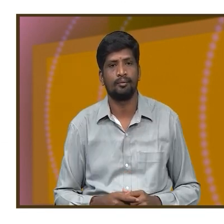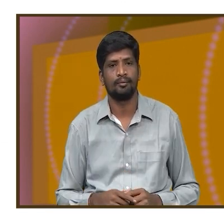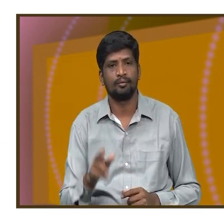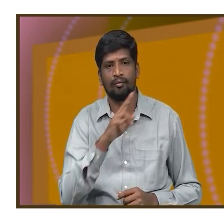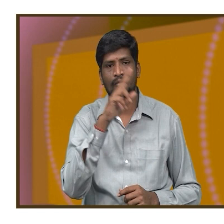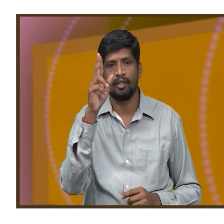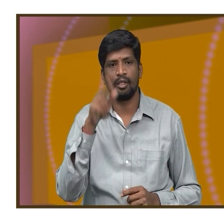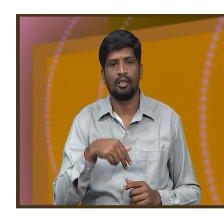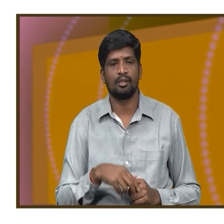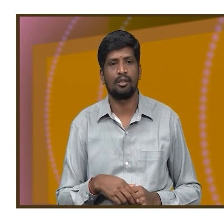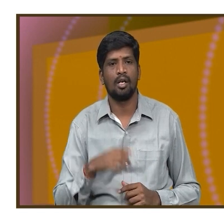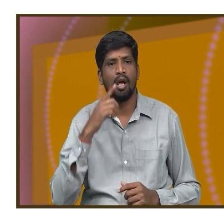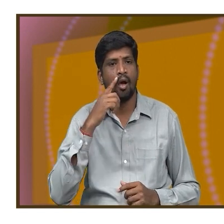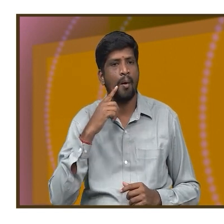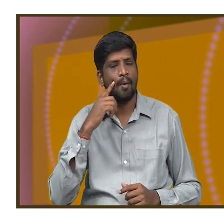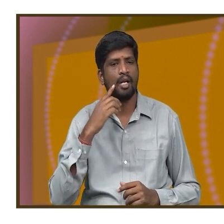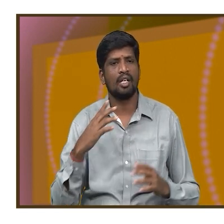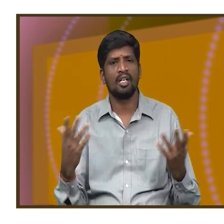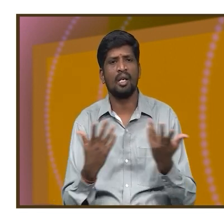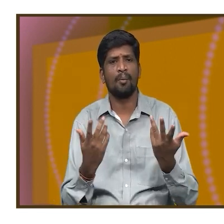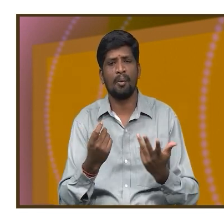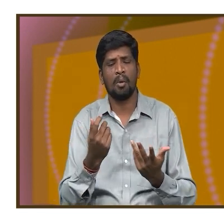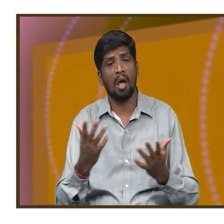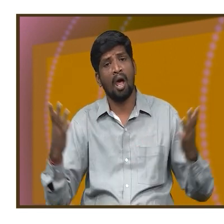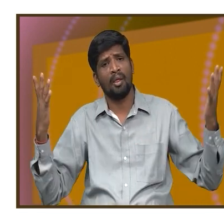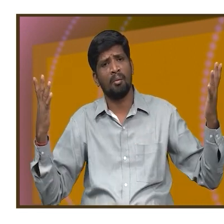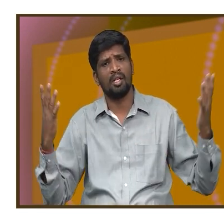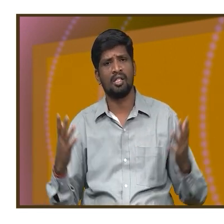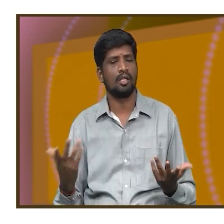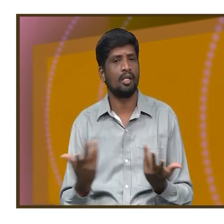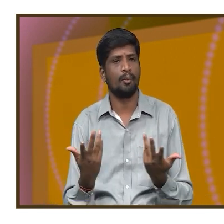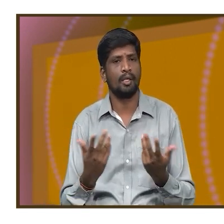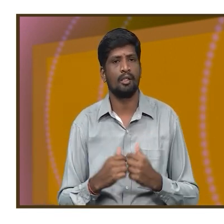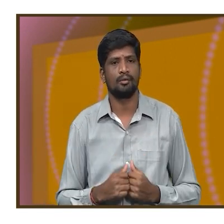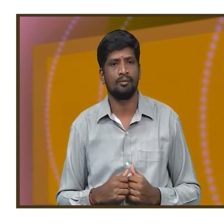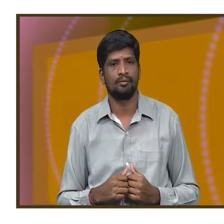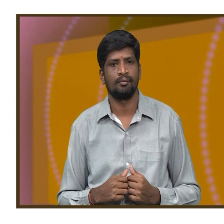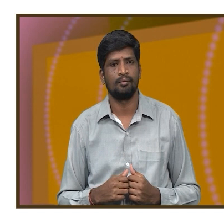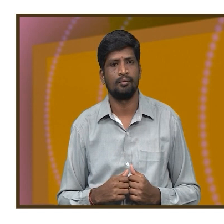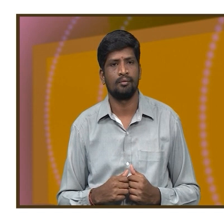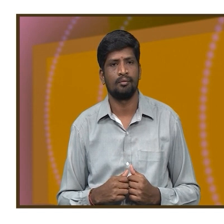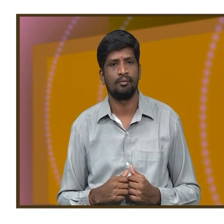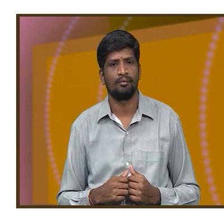சொல்கிறாள். மாறி எப்படி செல்வந்தரானார்? ஒரு செருப்பு தைக்கும் தொழிலாளி மாறி எப்படி செல்வந்தரானார்?